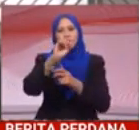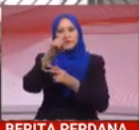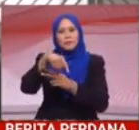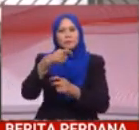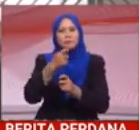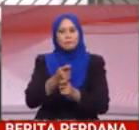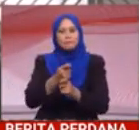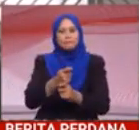ditetapkan